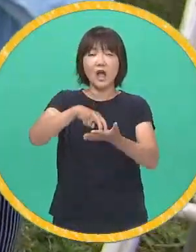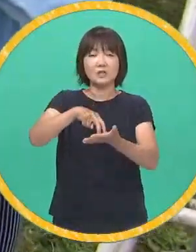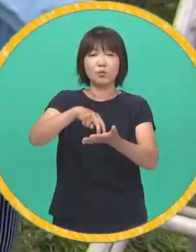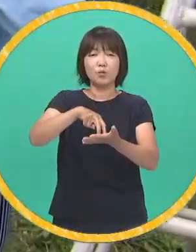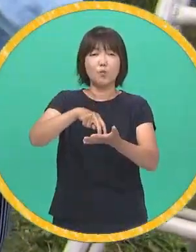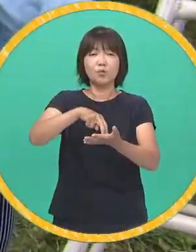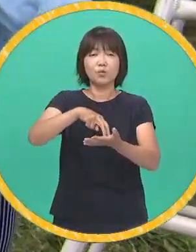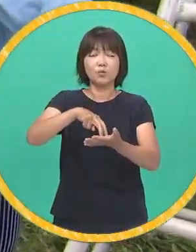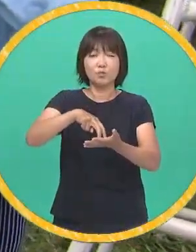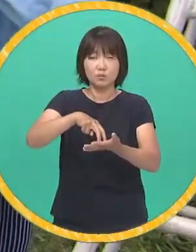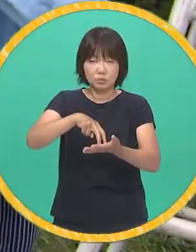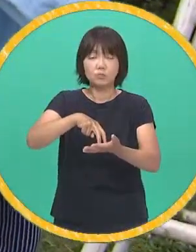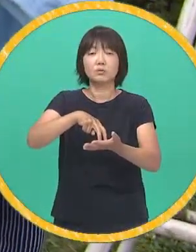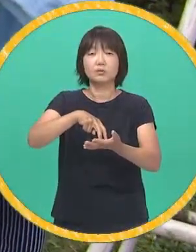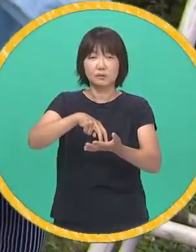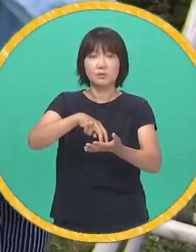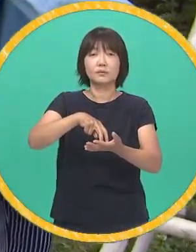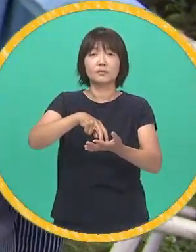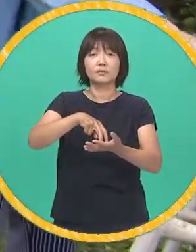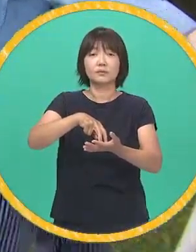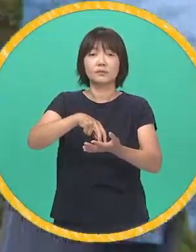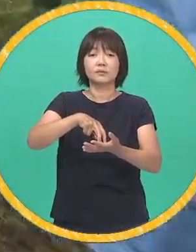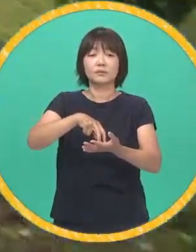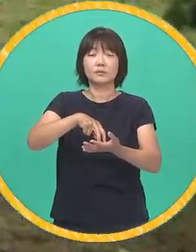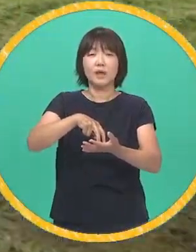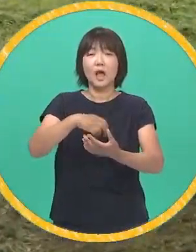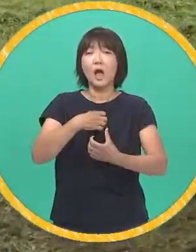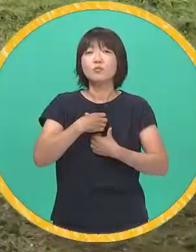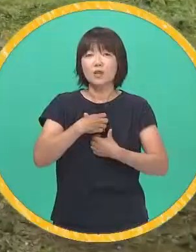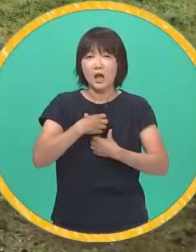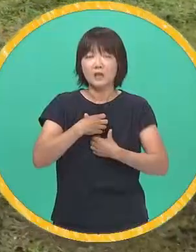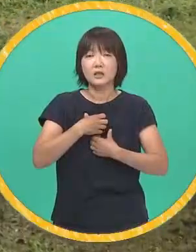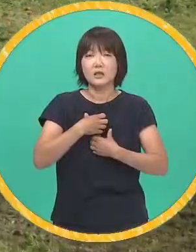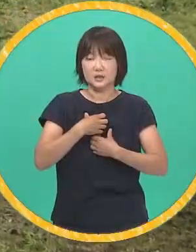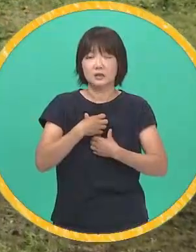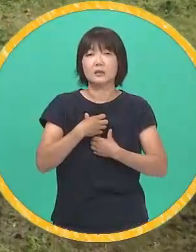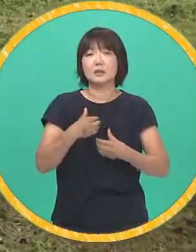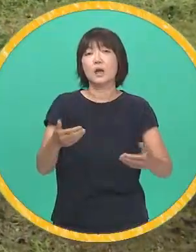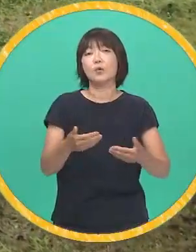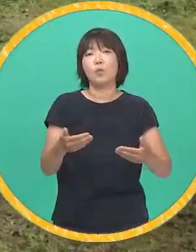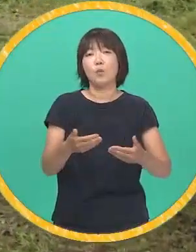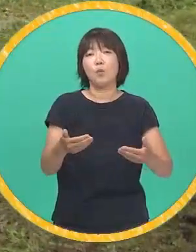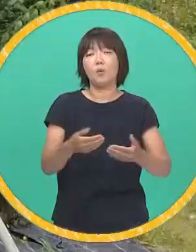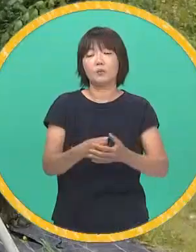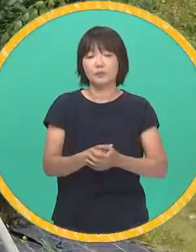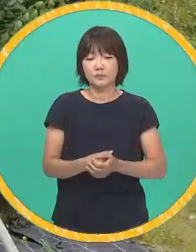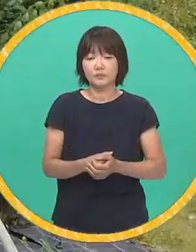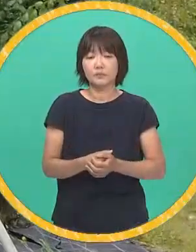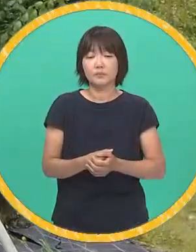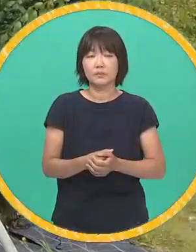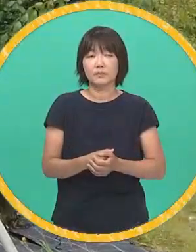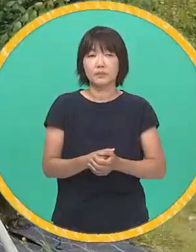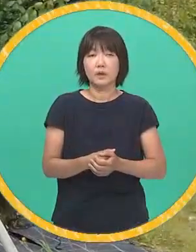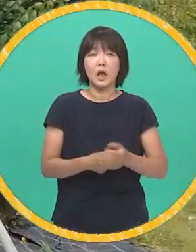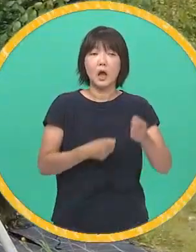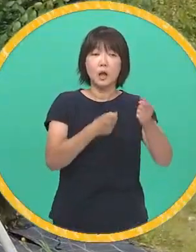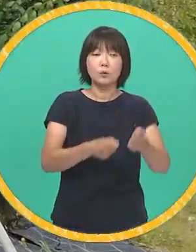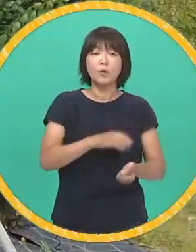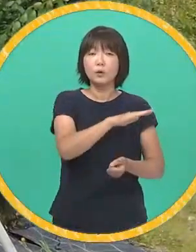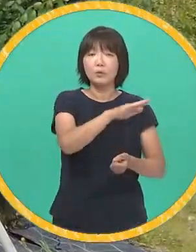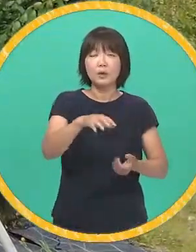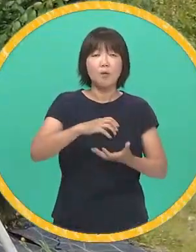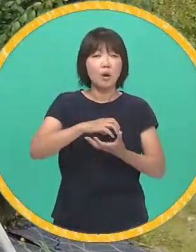結構不安定なときもあるので結構危ない時もありも4 a 0しかも農家さんは結構